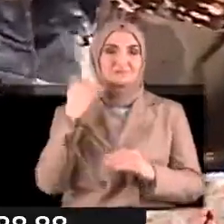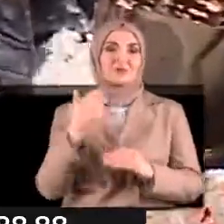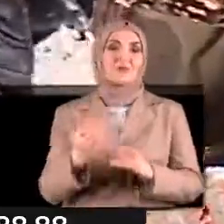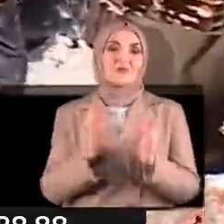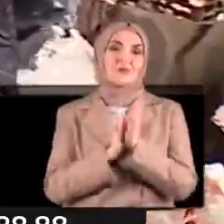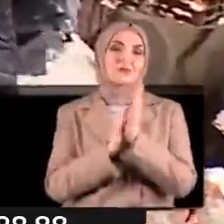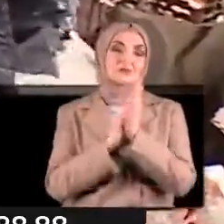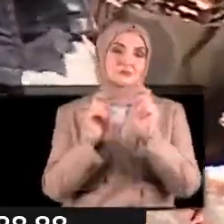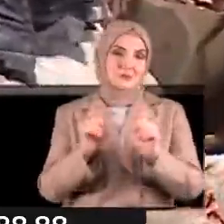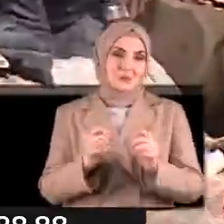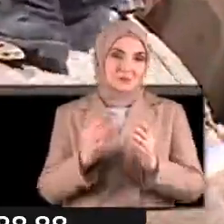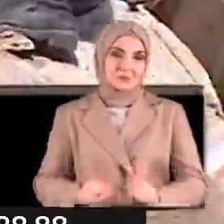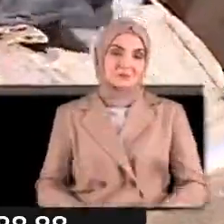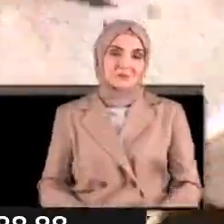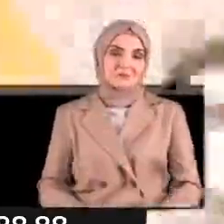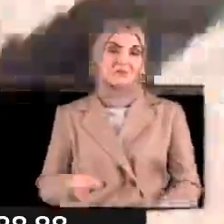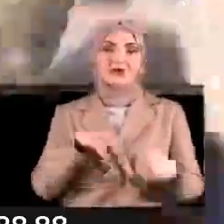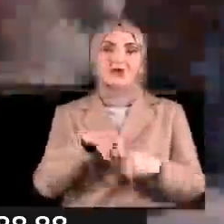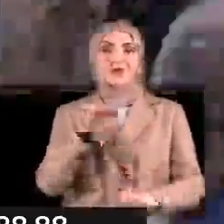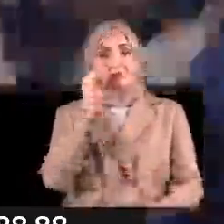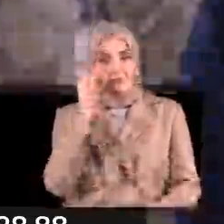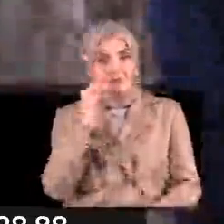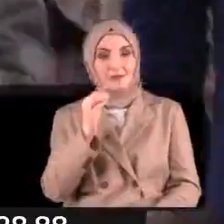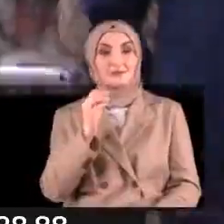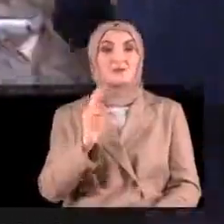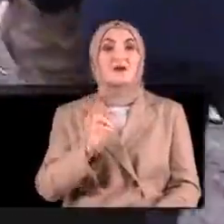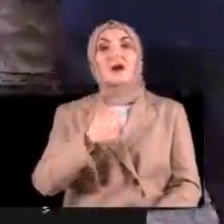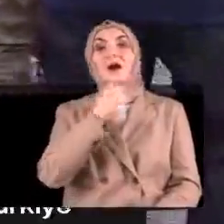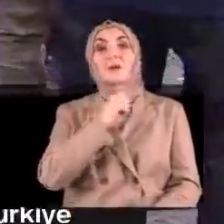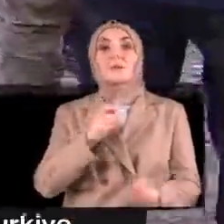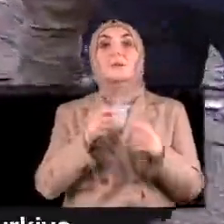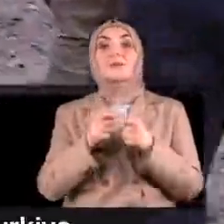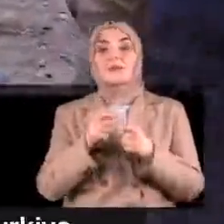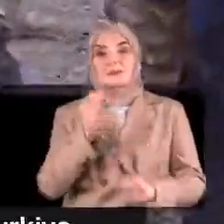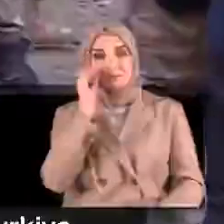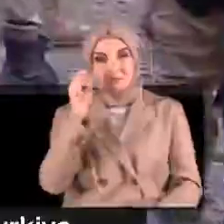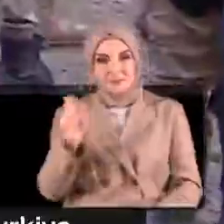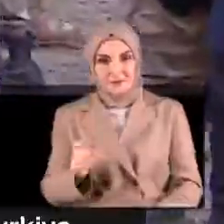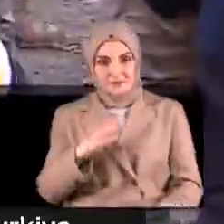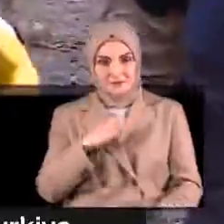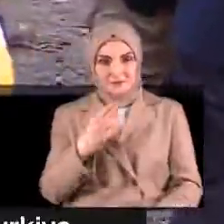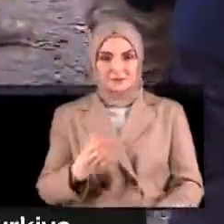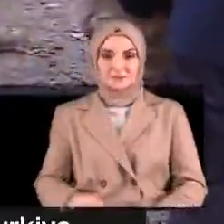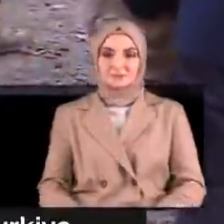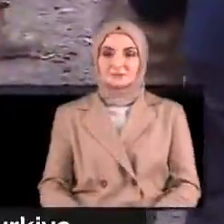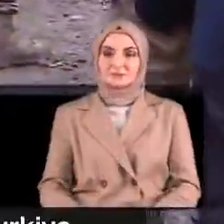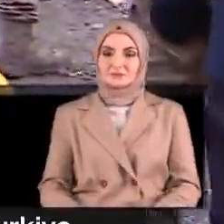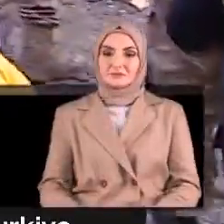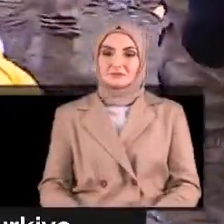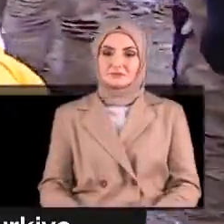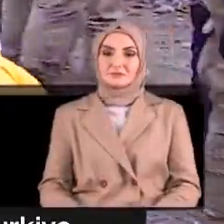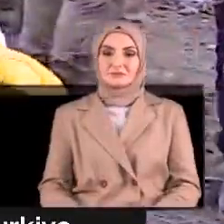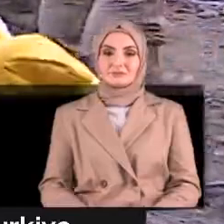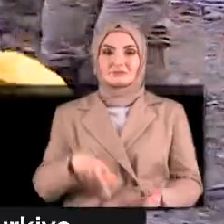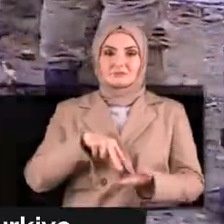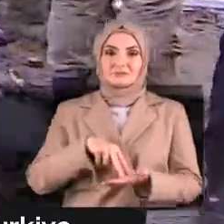burada Halit Çetin'in abisi Bilal Çetin var. Efendim sağ selim kurtardık şükür. Geliyor. Allah aşkına. Saatlerdir